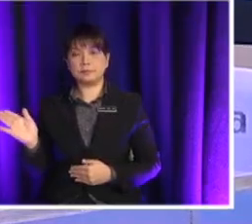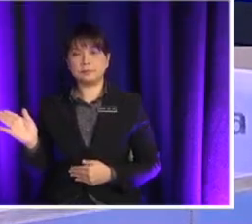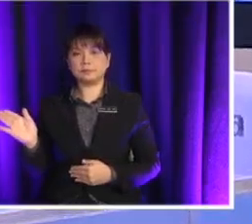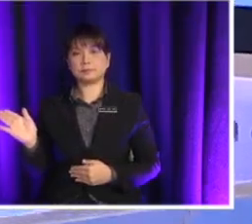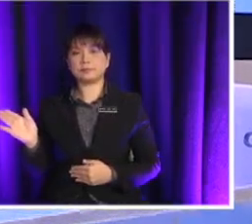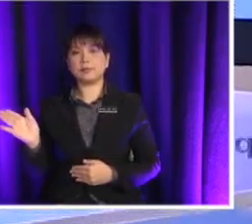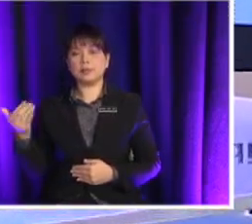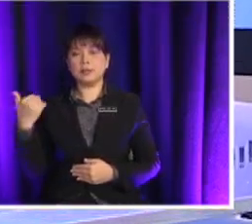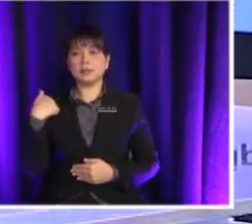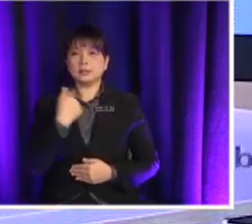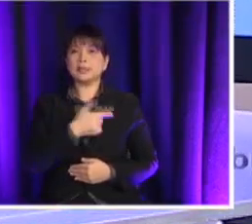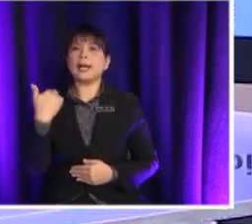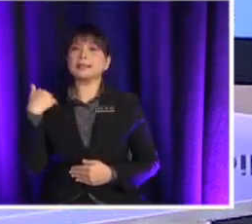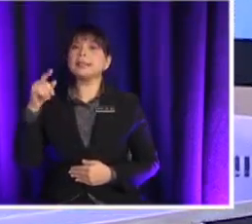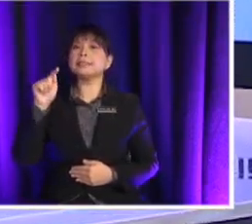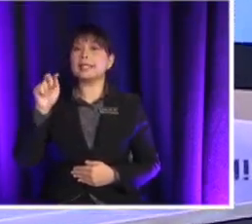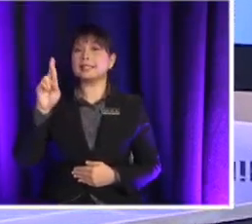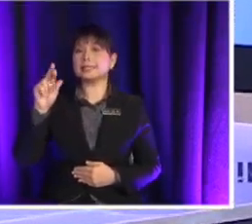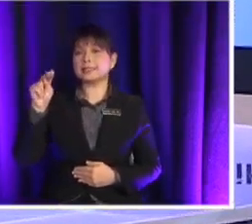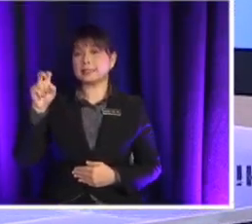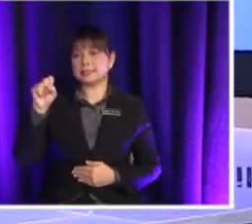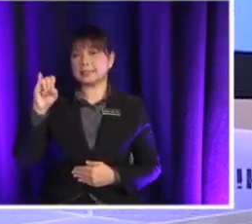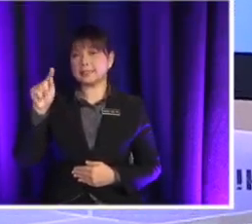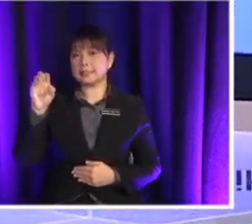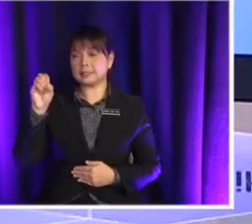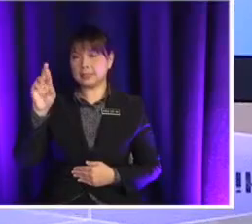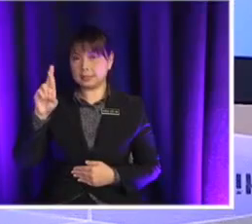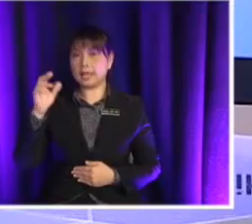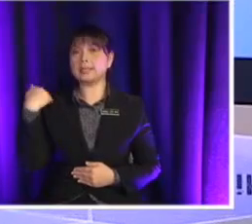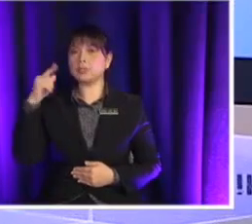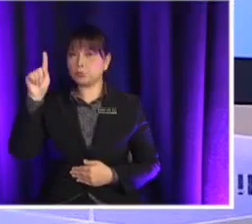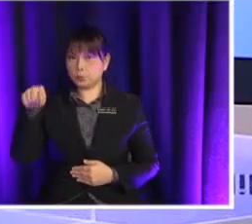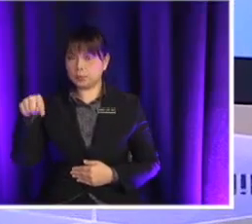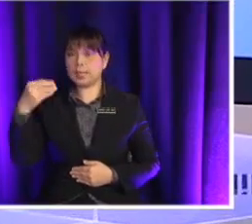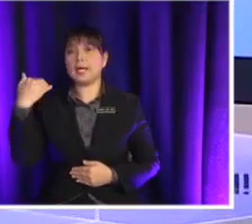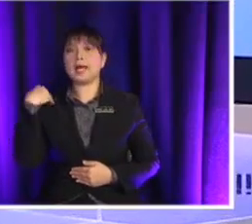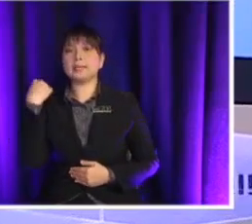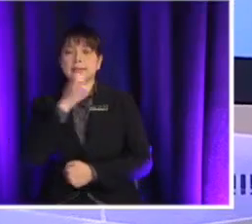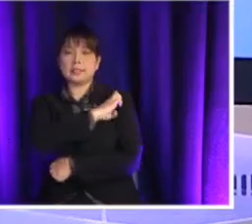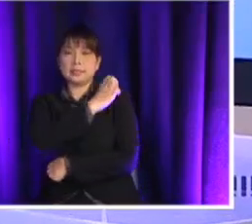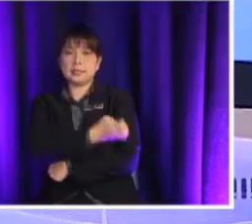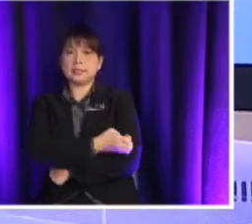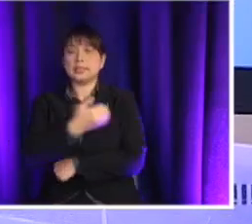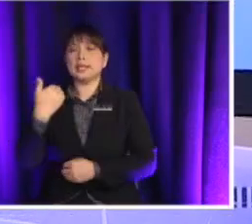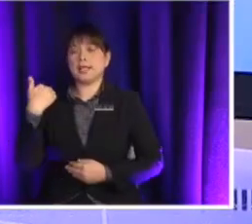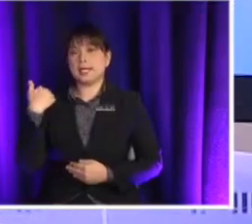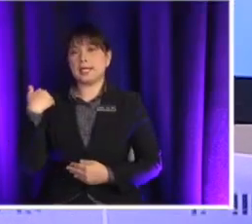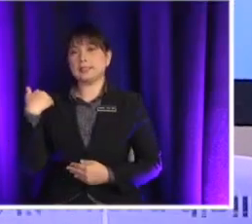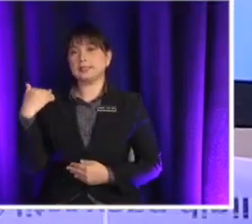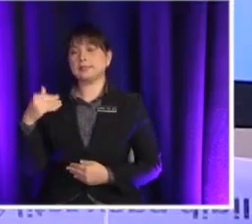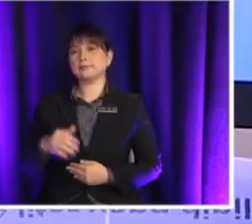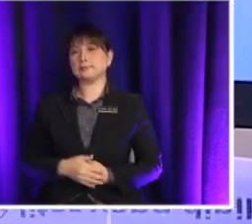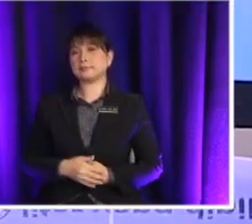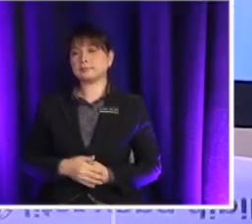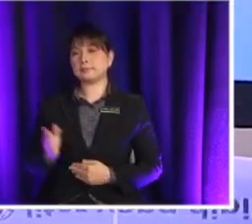kita ada transistor, okay, kita ada switch, kita ada supply bateri 9 volt, kita ada LDR dan